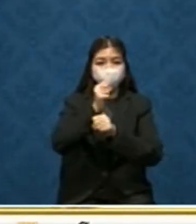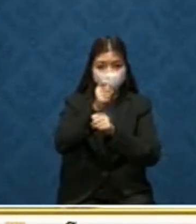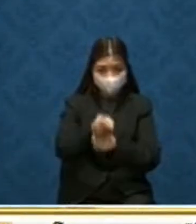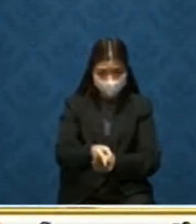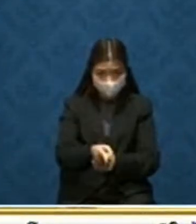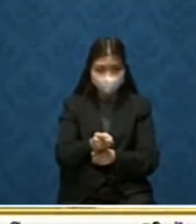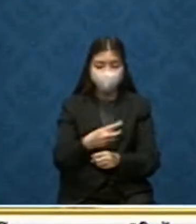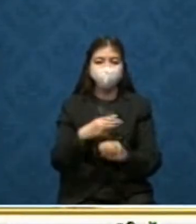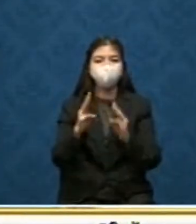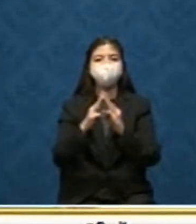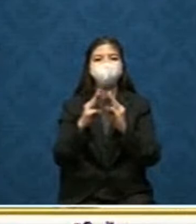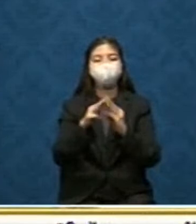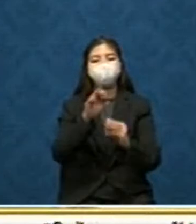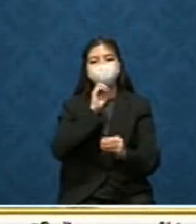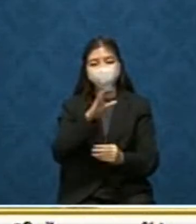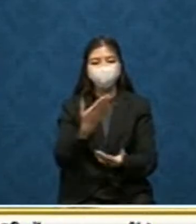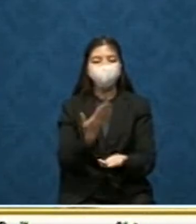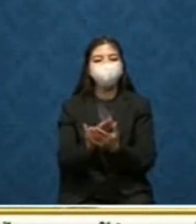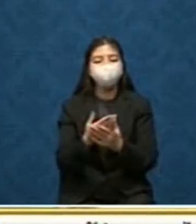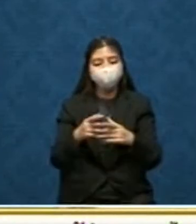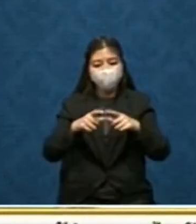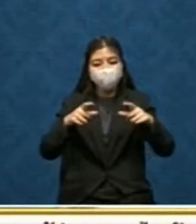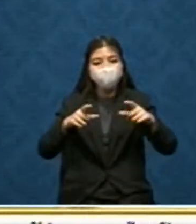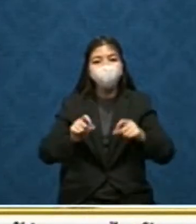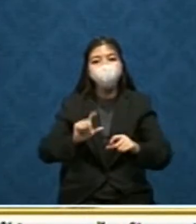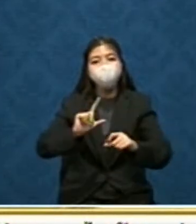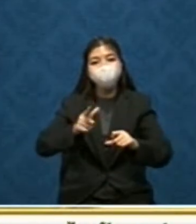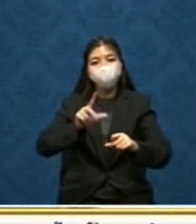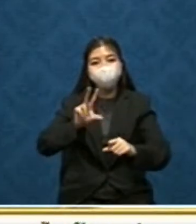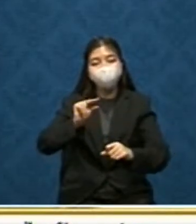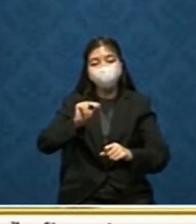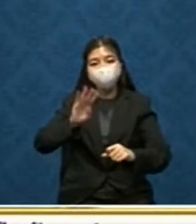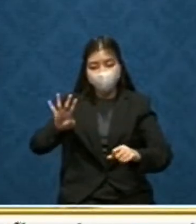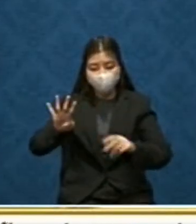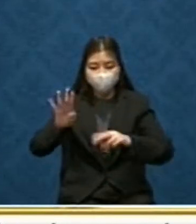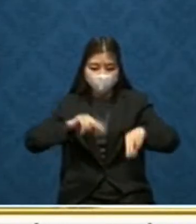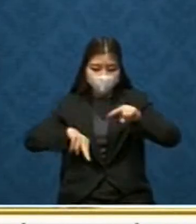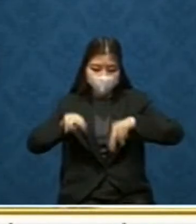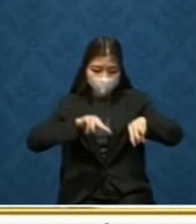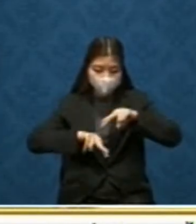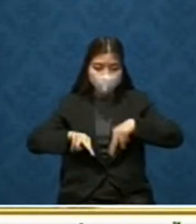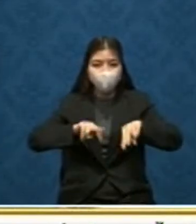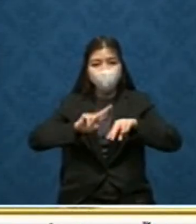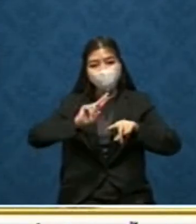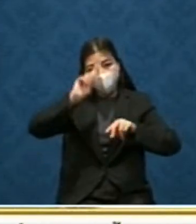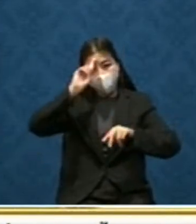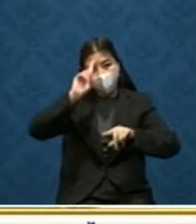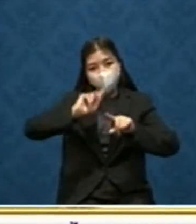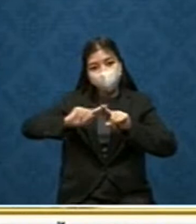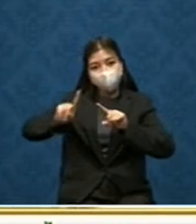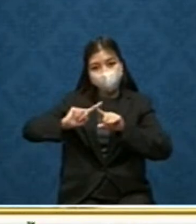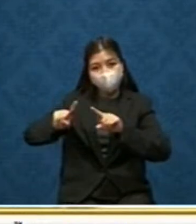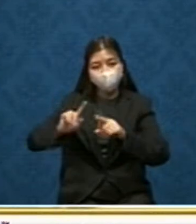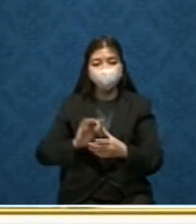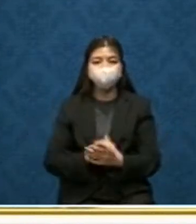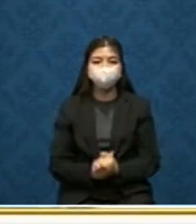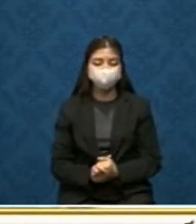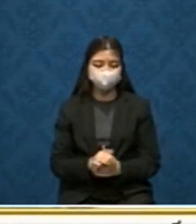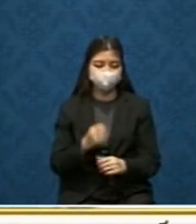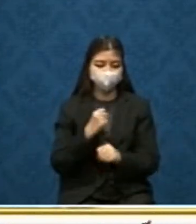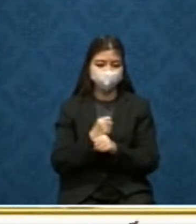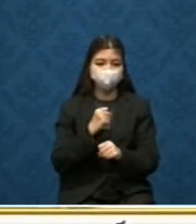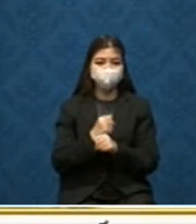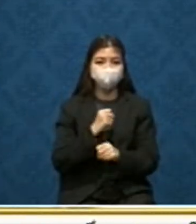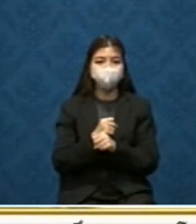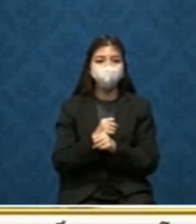ยไปสัญญาบอกว่า 30 บรกษาทกโรค เราเคยไปสัญญาบอกว่า กลองทุนบ้ละล้าน